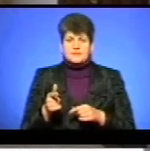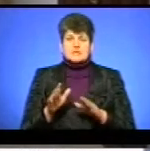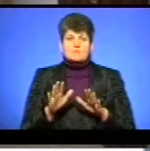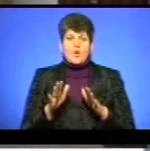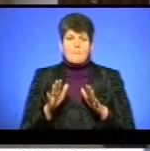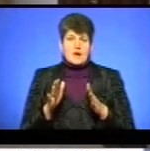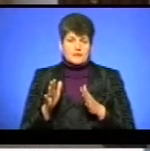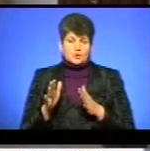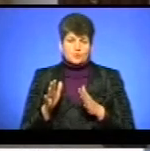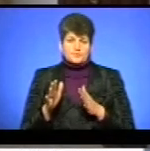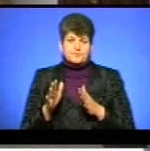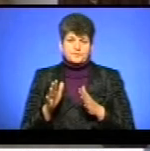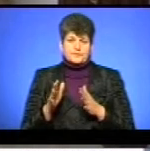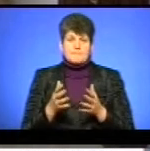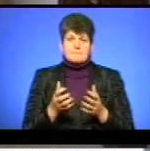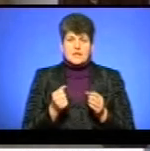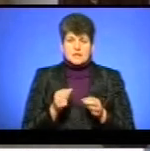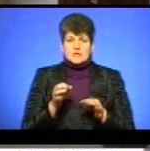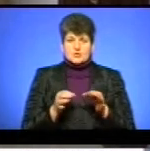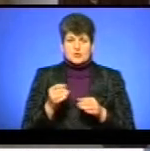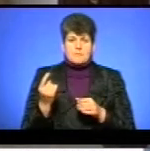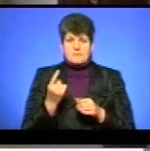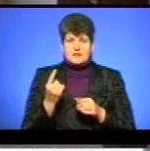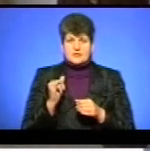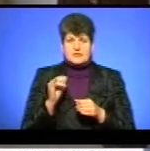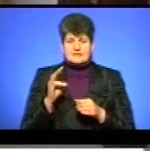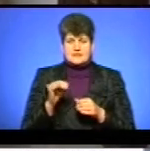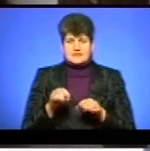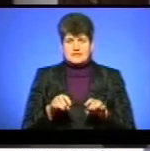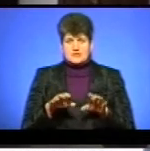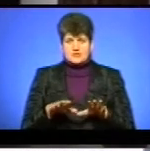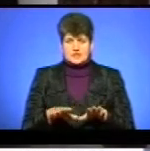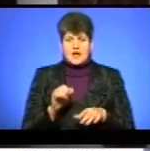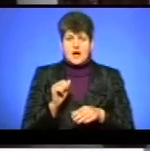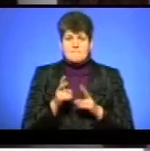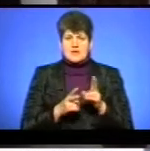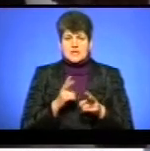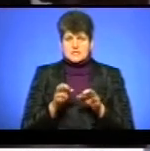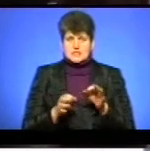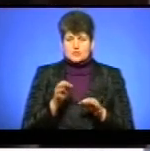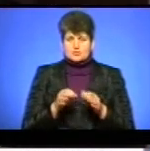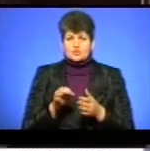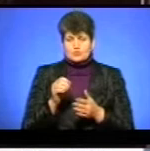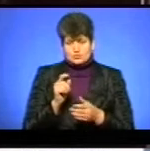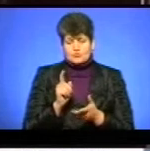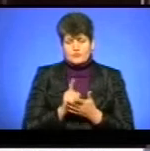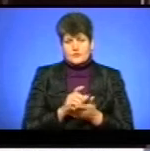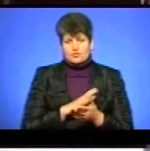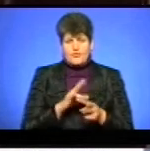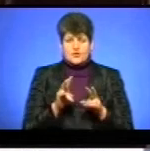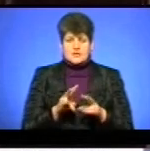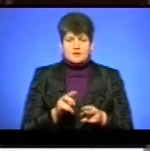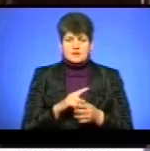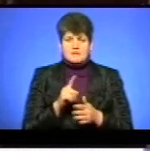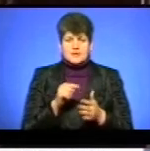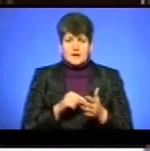моменту прийняття судом першої інстанції вироку, то апеляційний суд змушений був розглянути